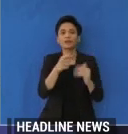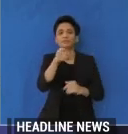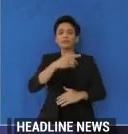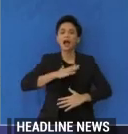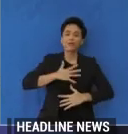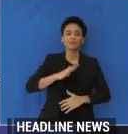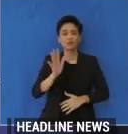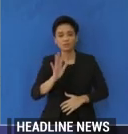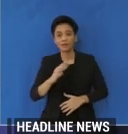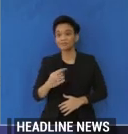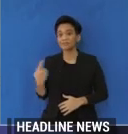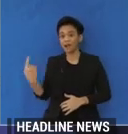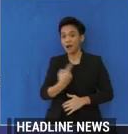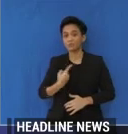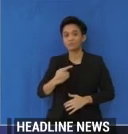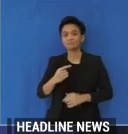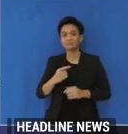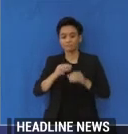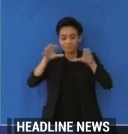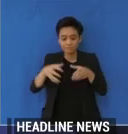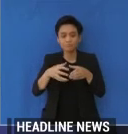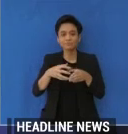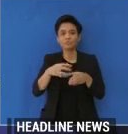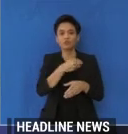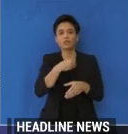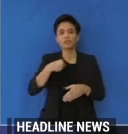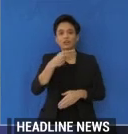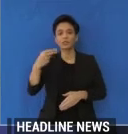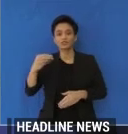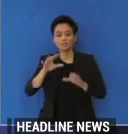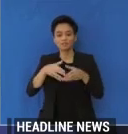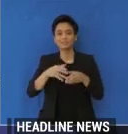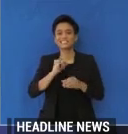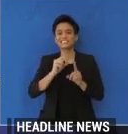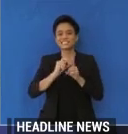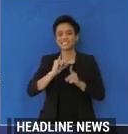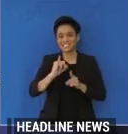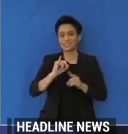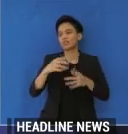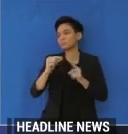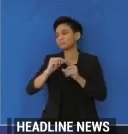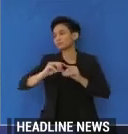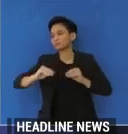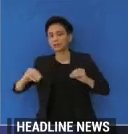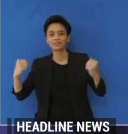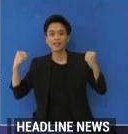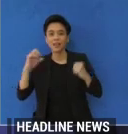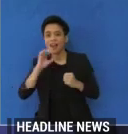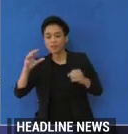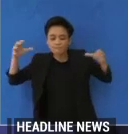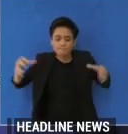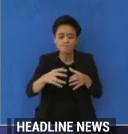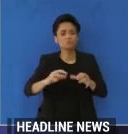kami dari Ikatan Dokter Indonesia maupun petugas yang lain siap melayani kawan-kawan sekalian